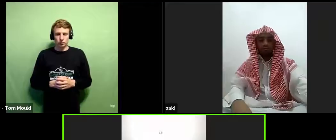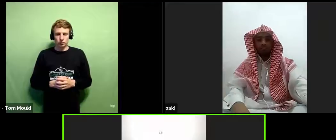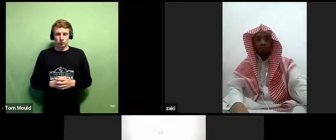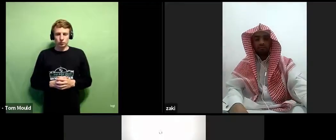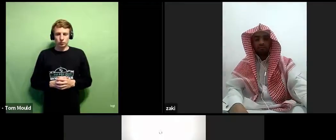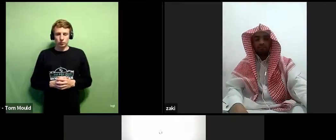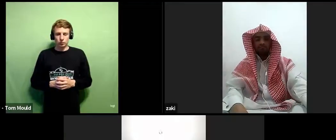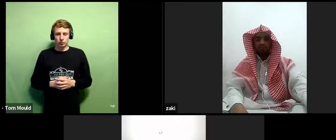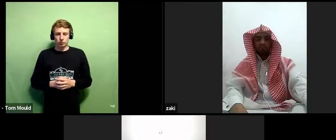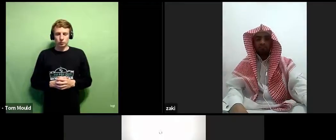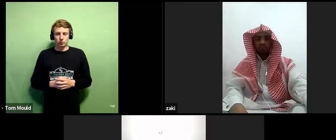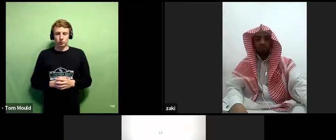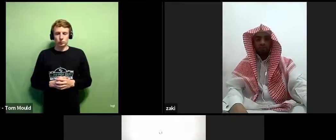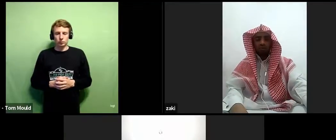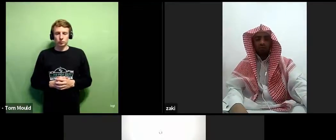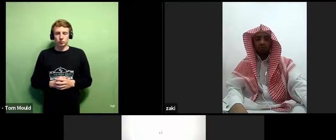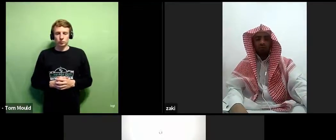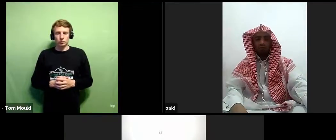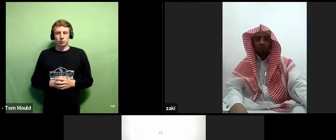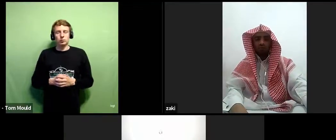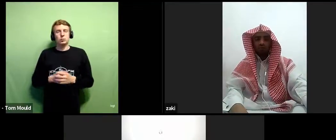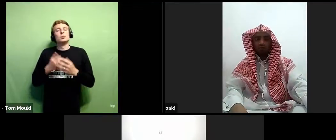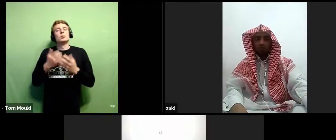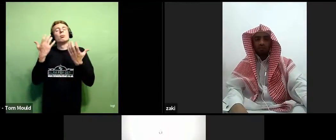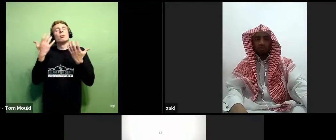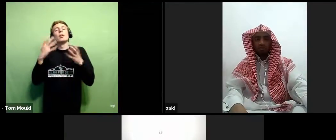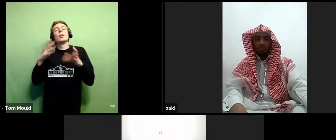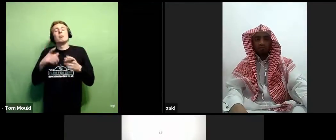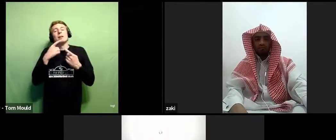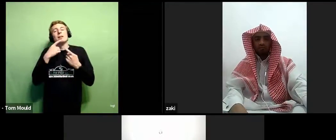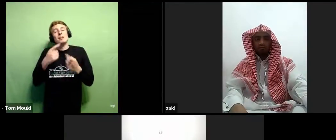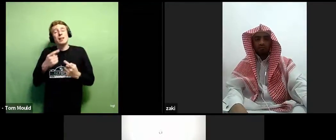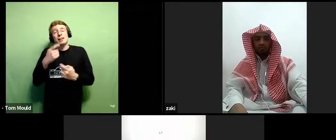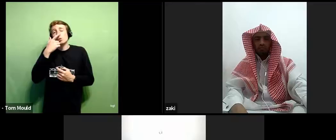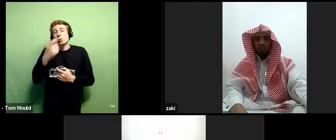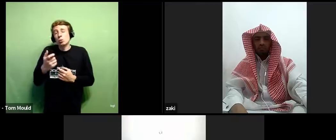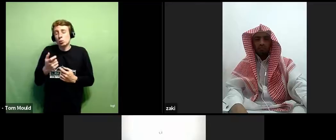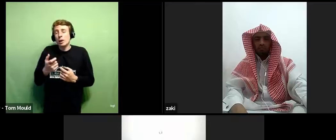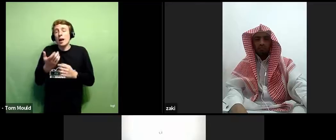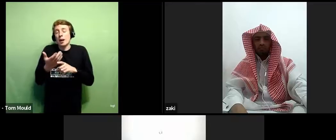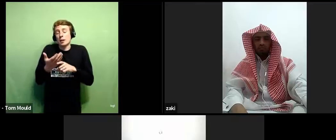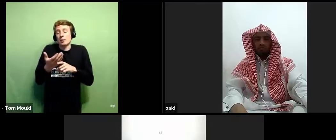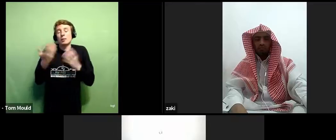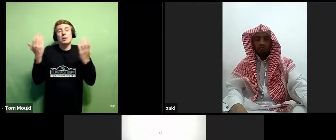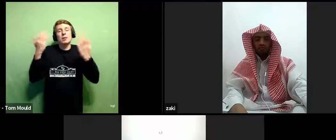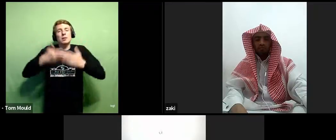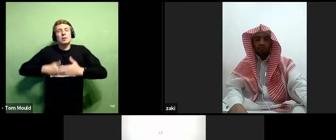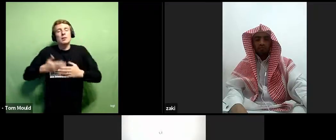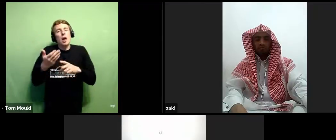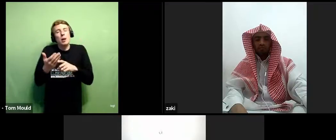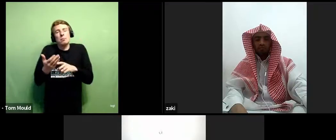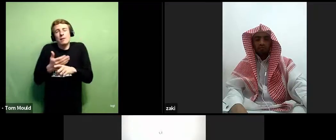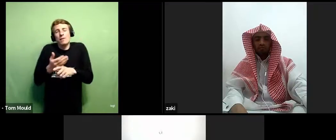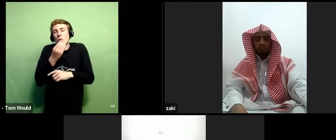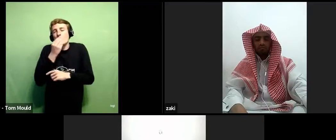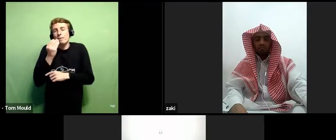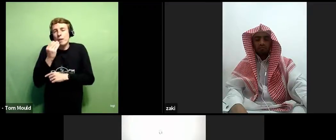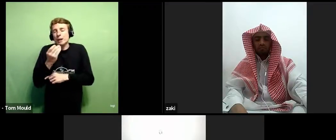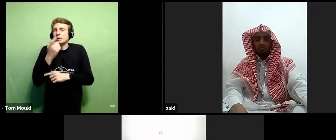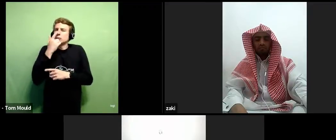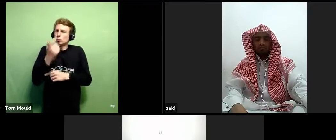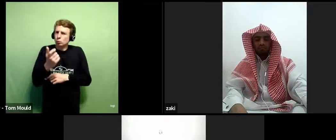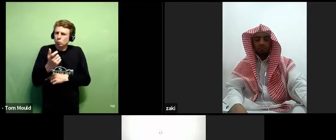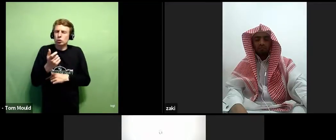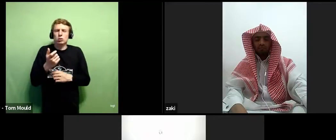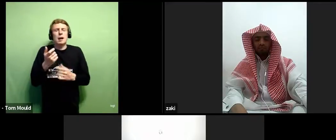يَتَّقُونَ. It is made lawful for you to have sexual relations with your wives on the night of the fasts. They are a